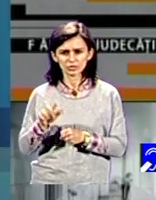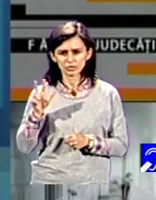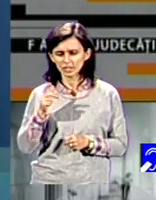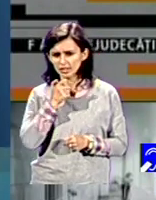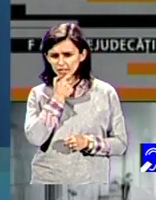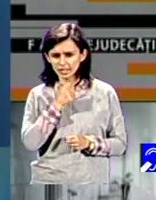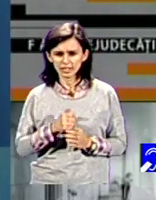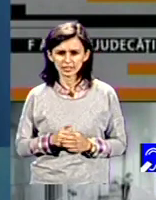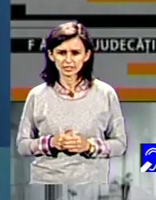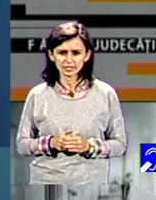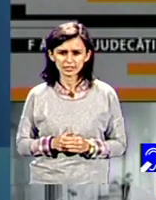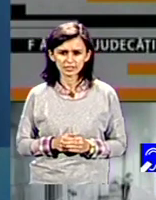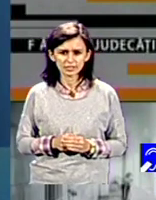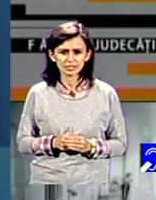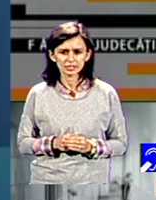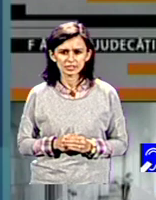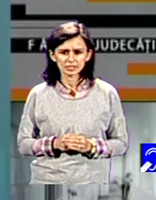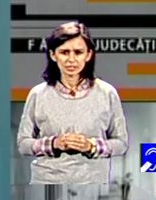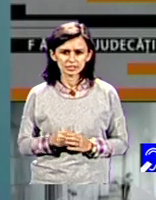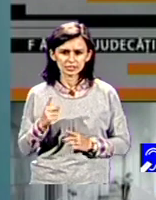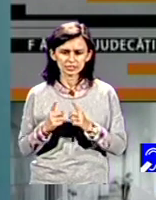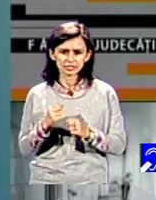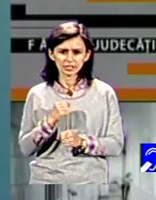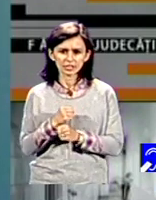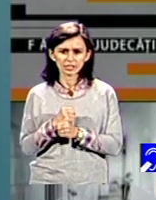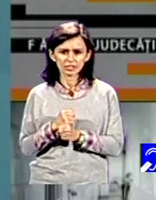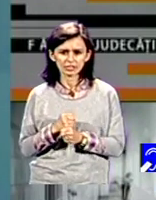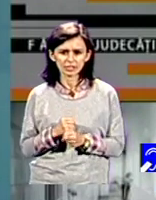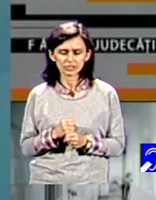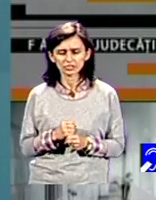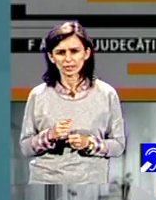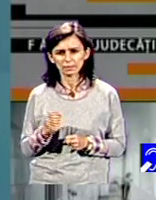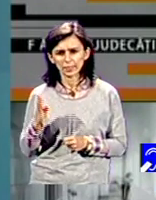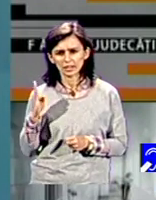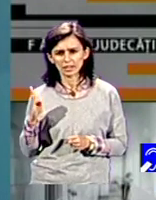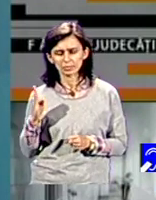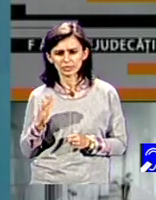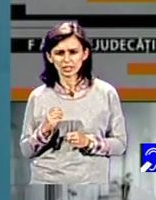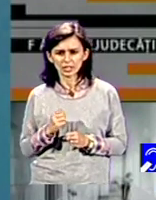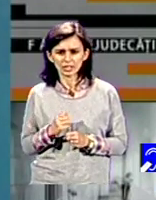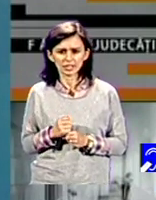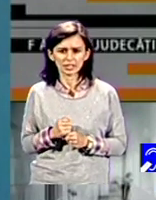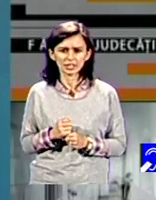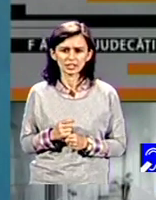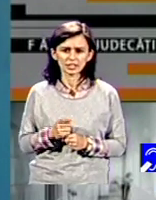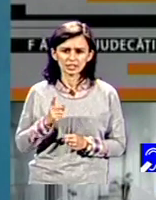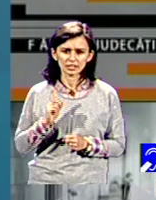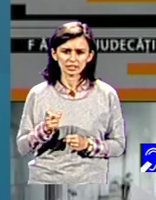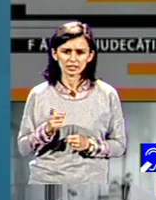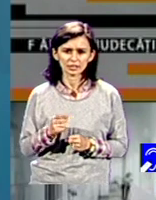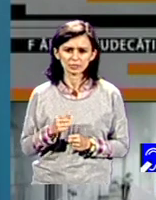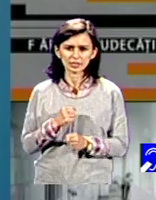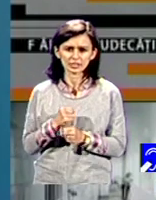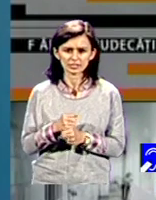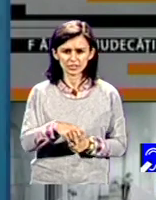dacă face Bulgaria înseamnă că ar trebui să facem și noi sau e sclipitor să ne comparăm duc la